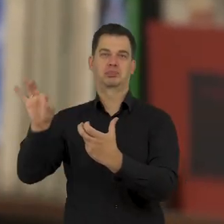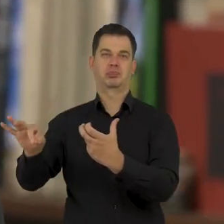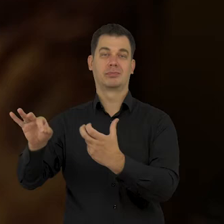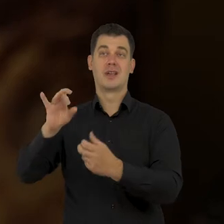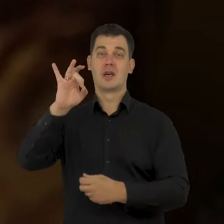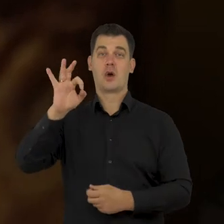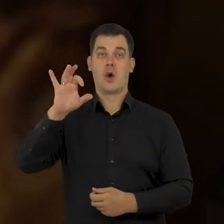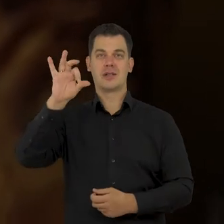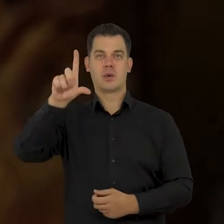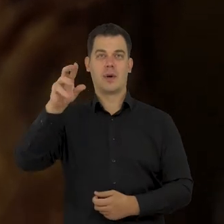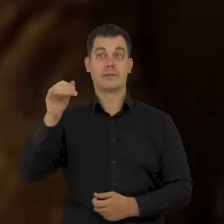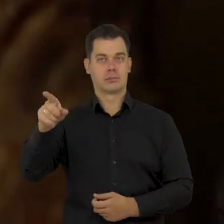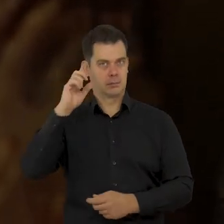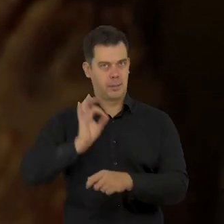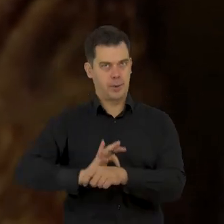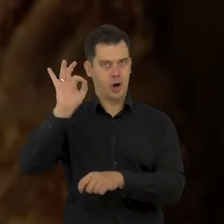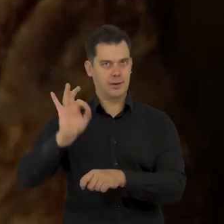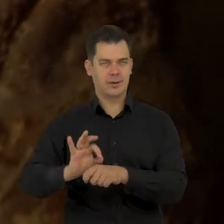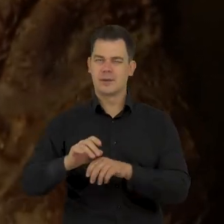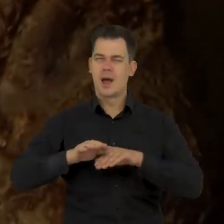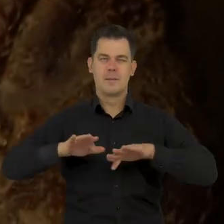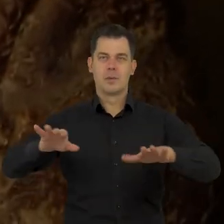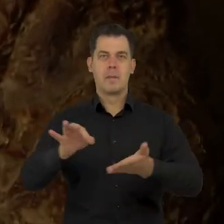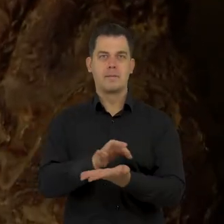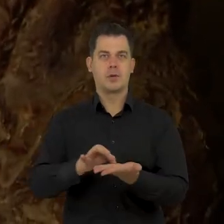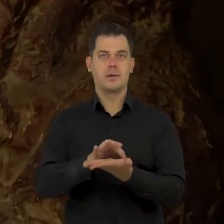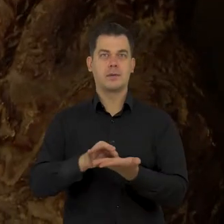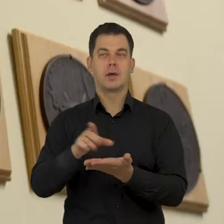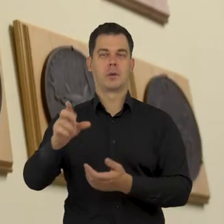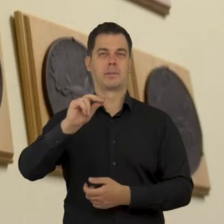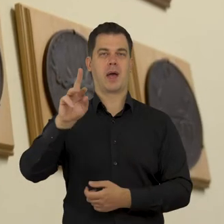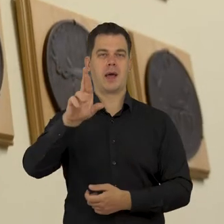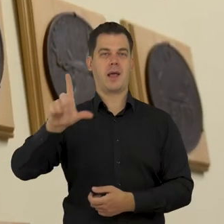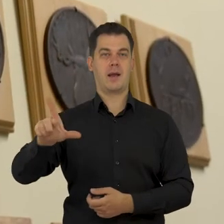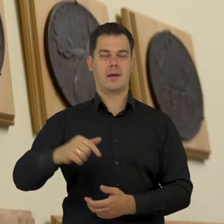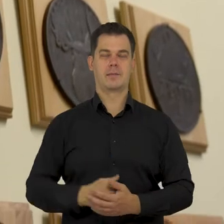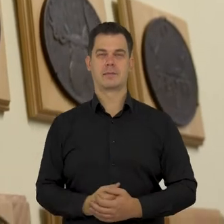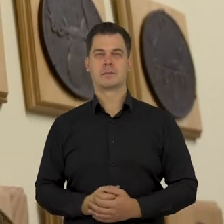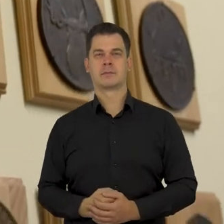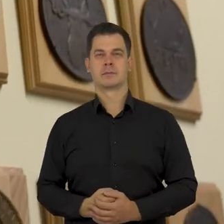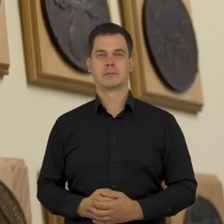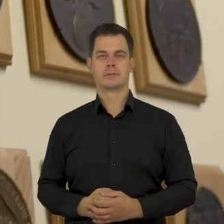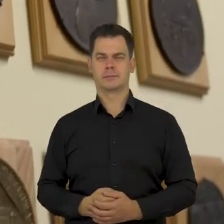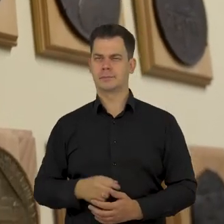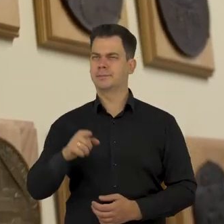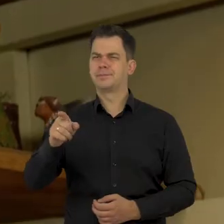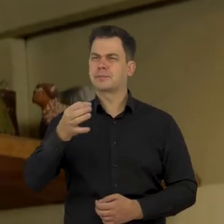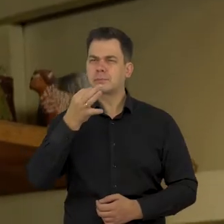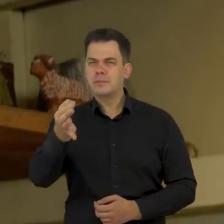Józefa Gosławskiego, który zaprojektował najpopularniejsze monety z czasów wczesnego PRL.